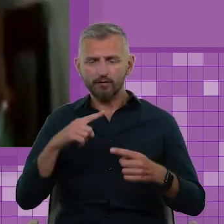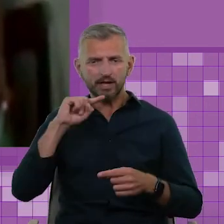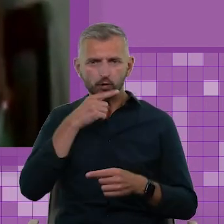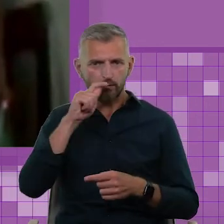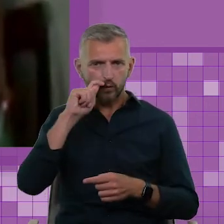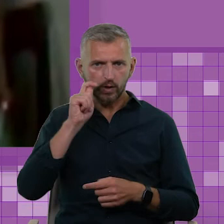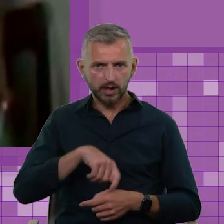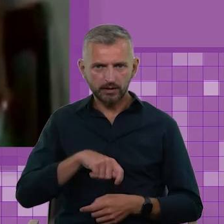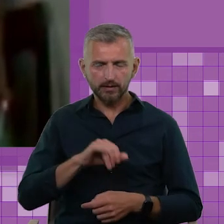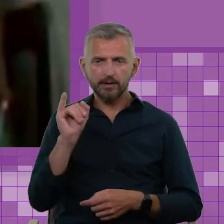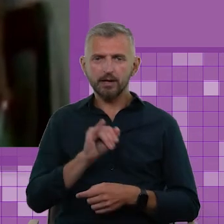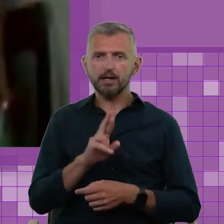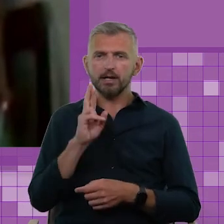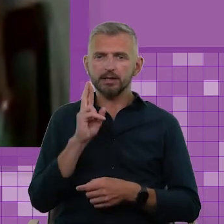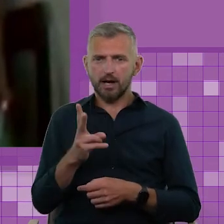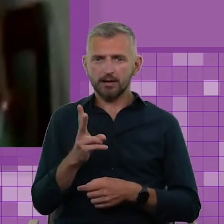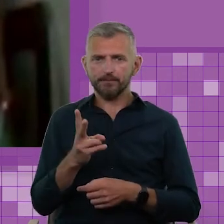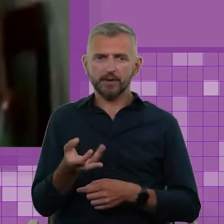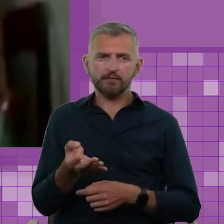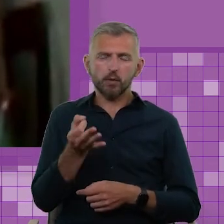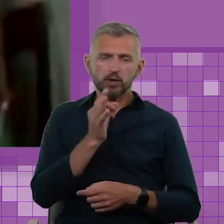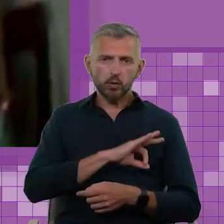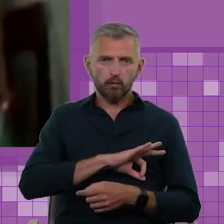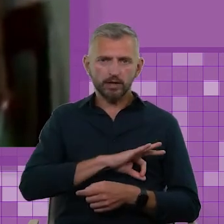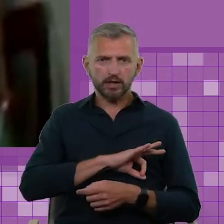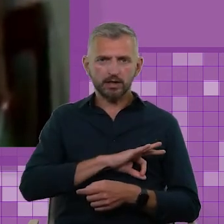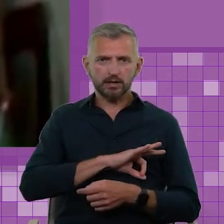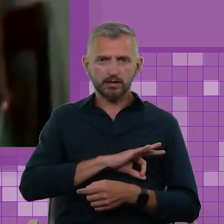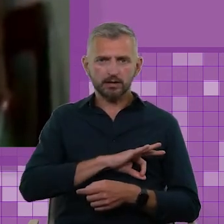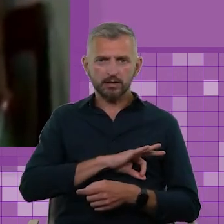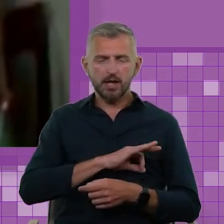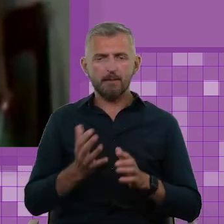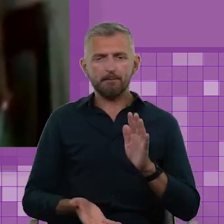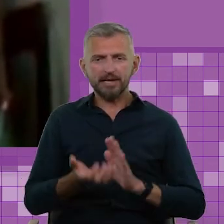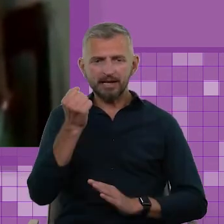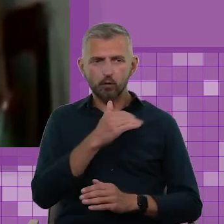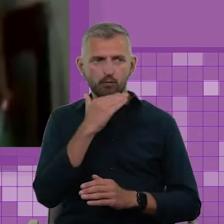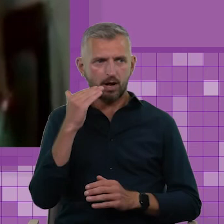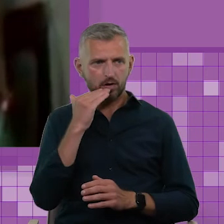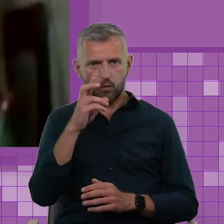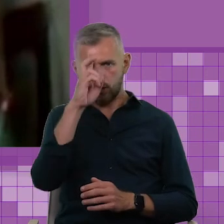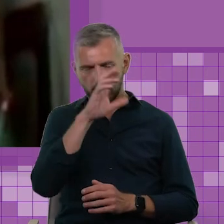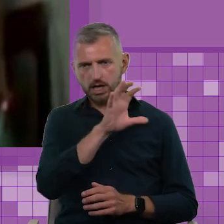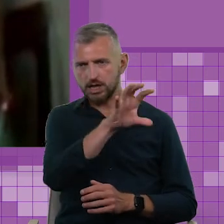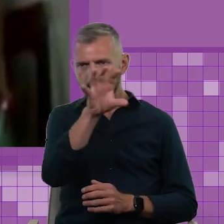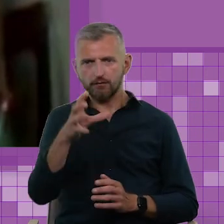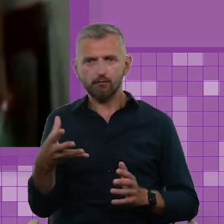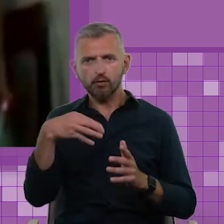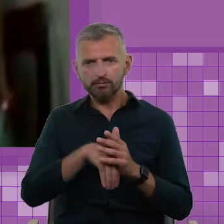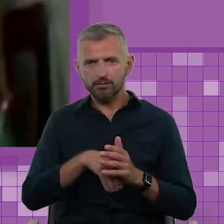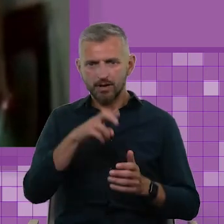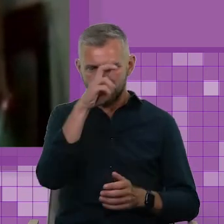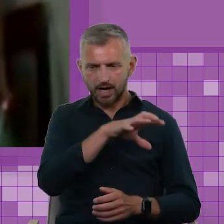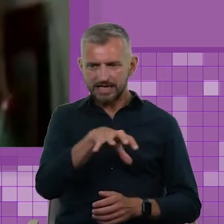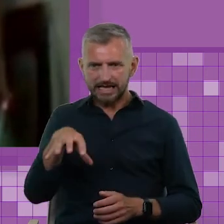України і як використовувати підтримку багатьох країн, включно з країнами